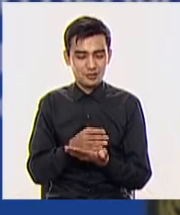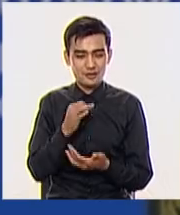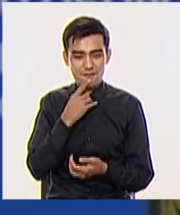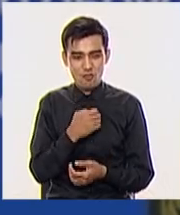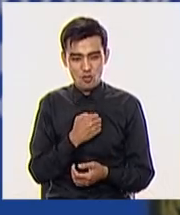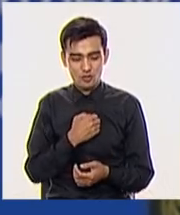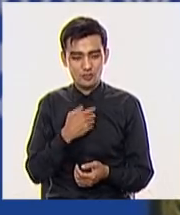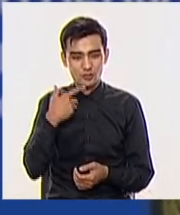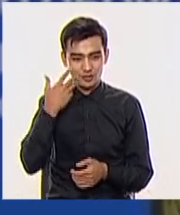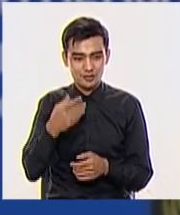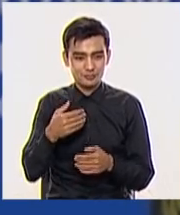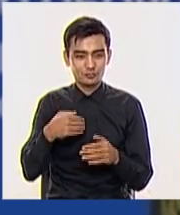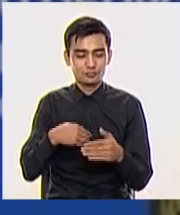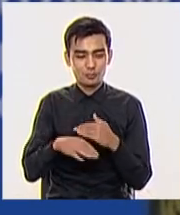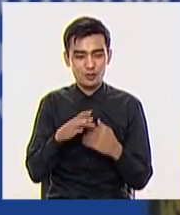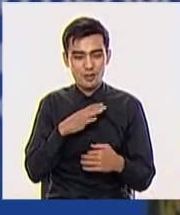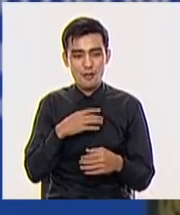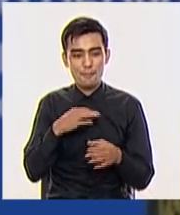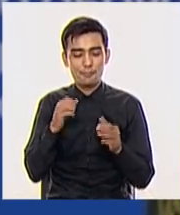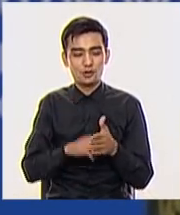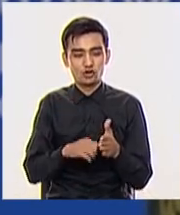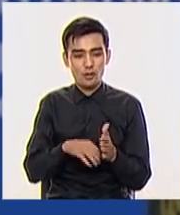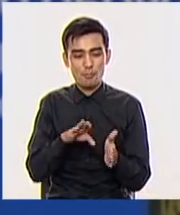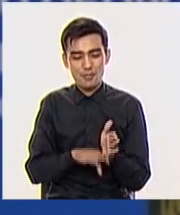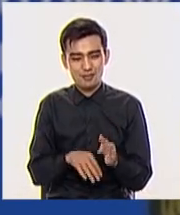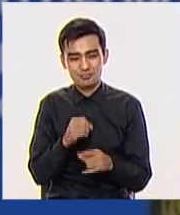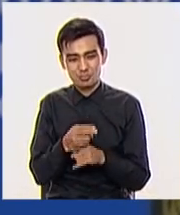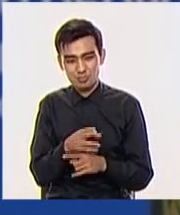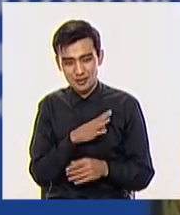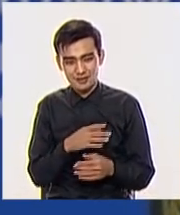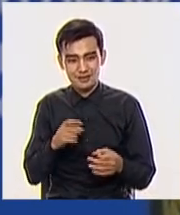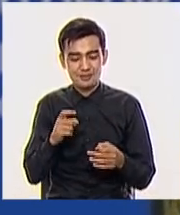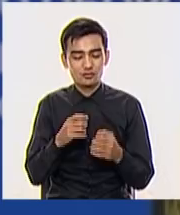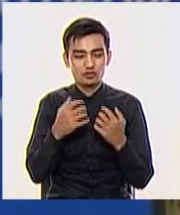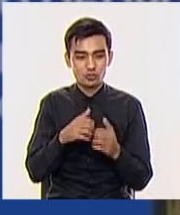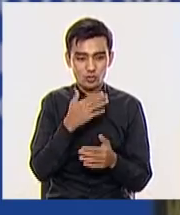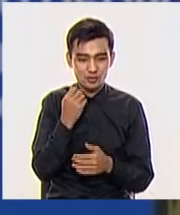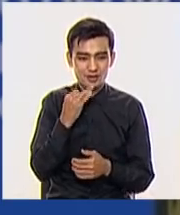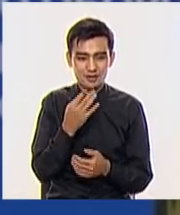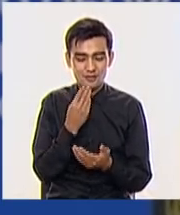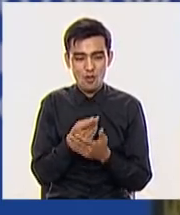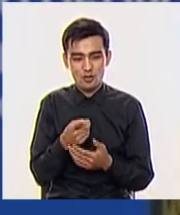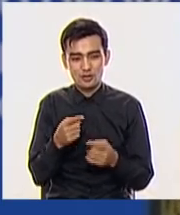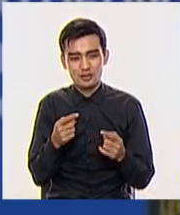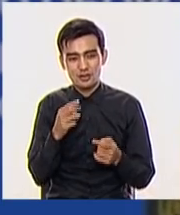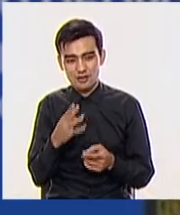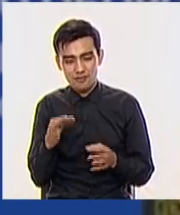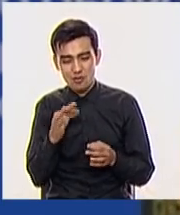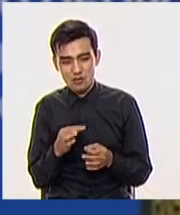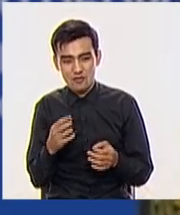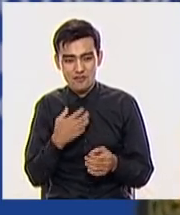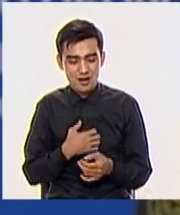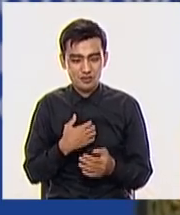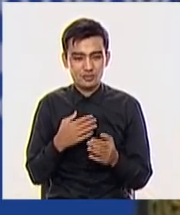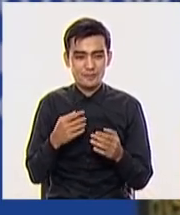кызметтен чыгарылган кезде терс себептер менен кызметтен чыгаруу жагдайларын коспаганда олар тұрғын жайға мұқтаж деп танылған күннен